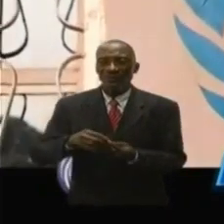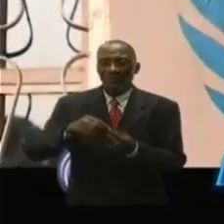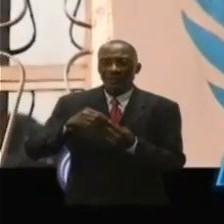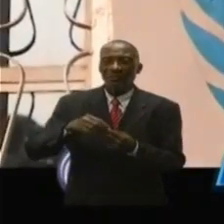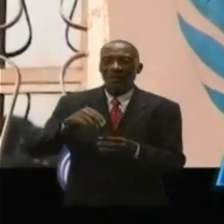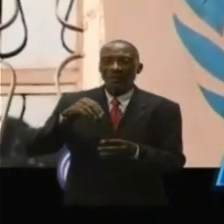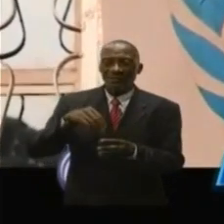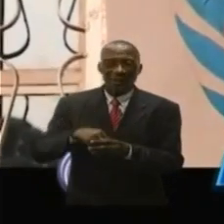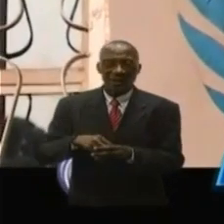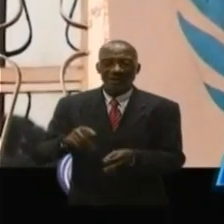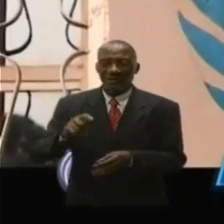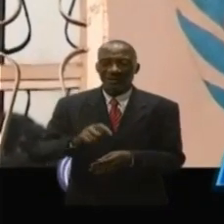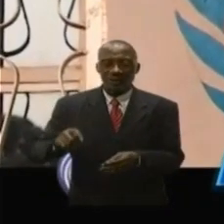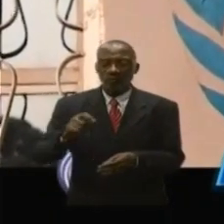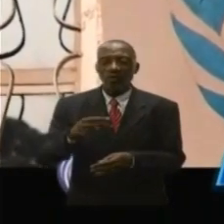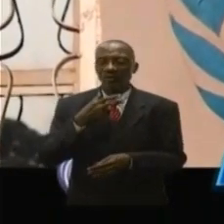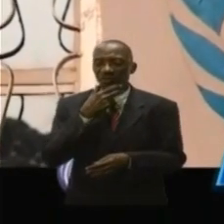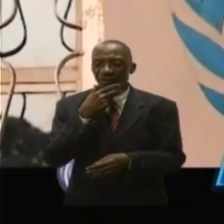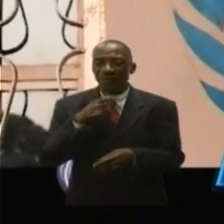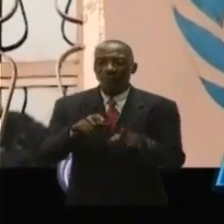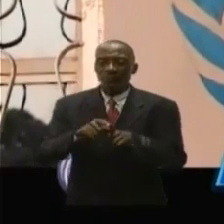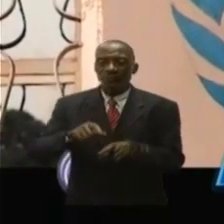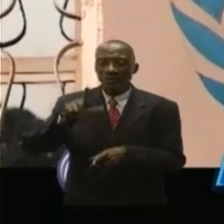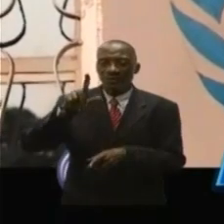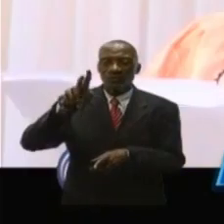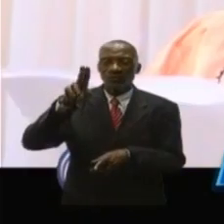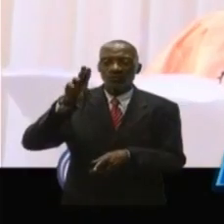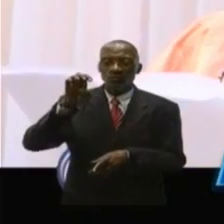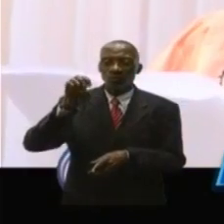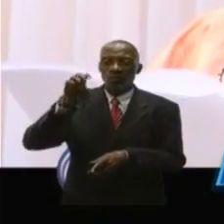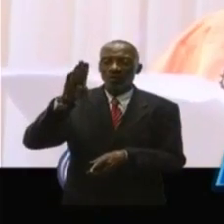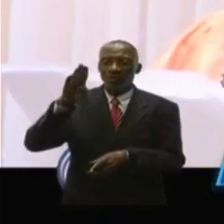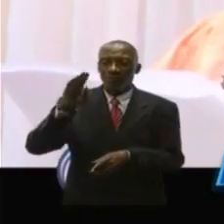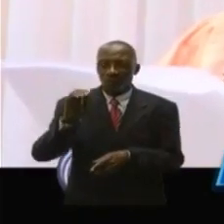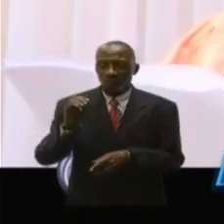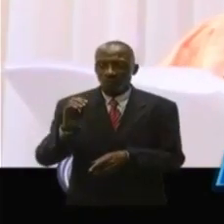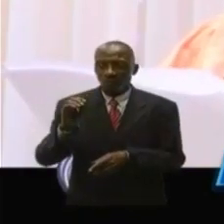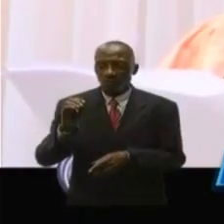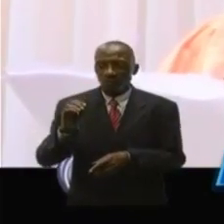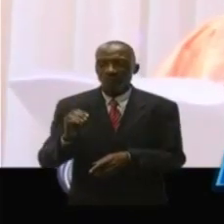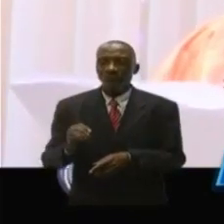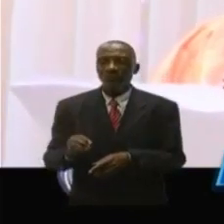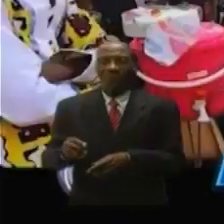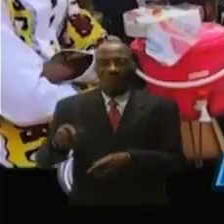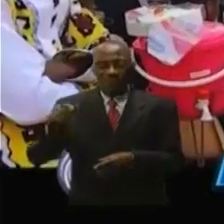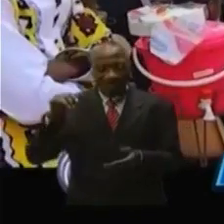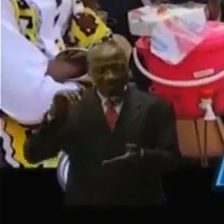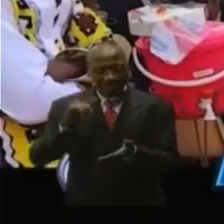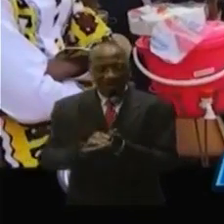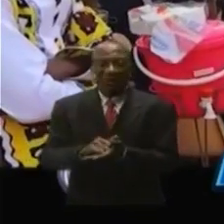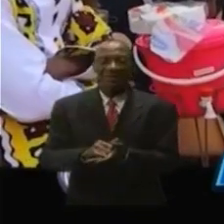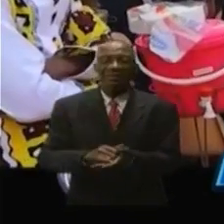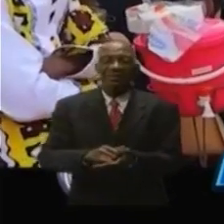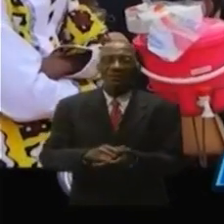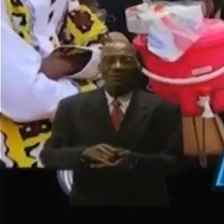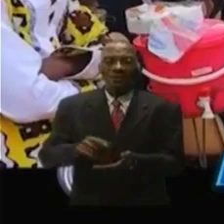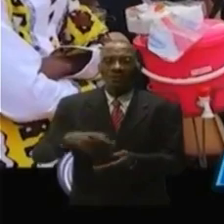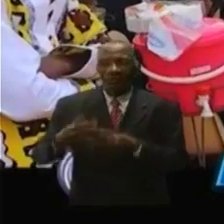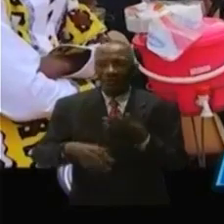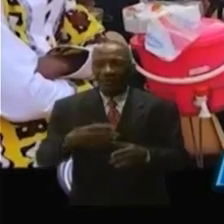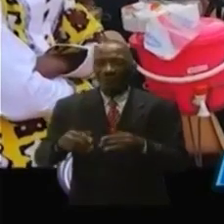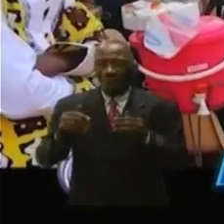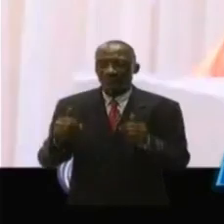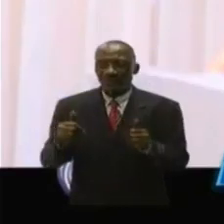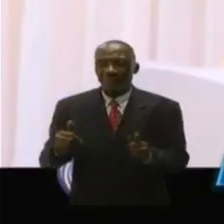Luebo est plus que salé et une réponse urgente s'impose. Les victimes de